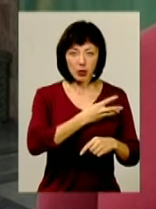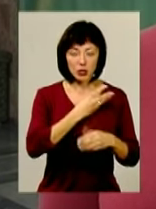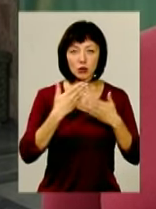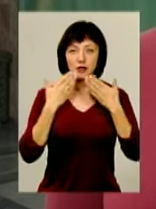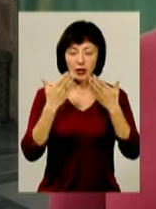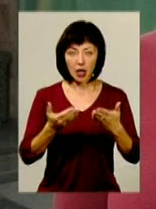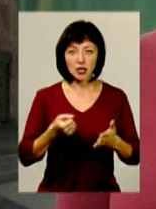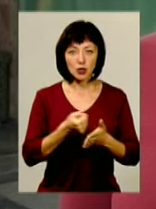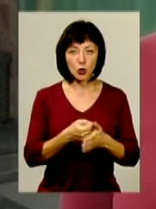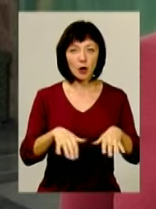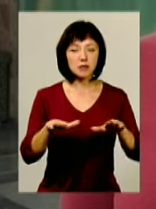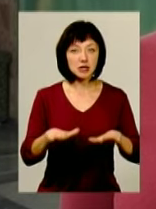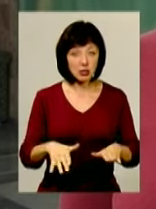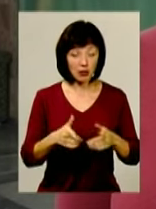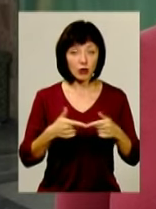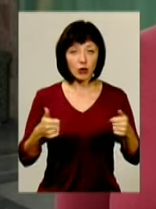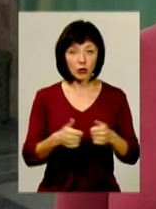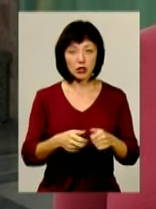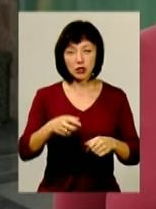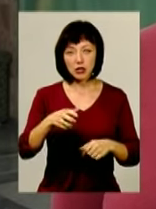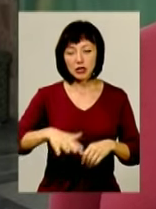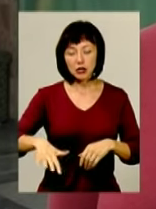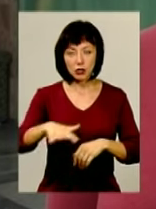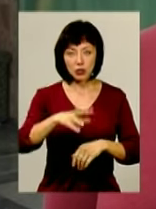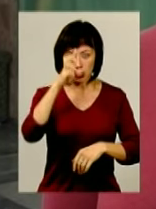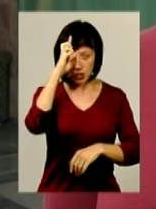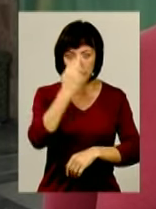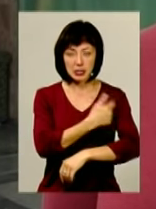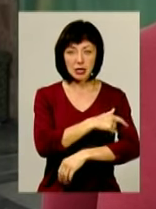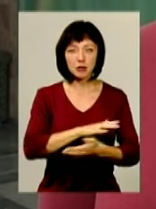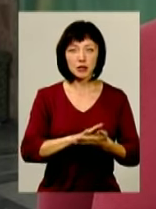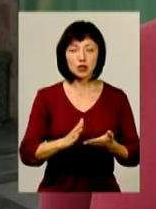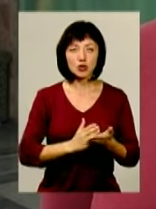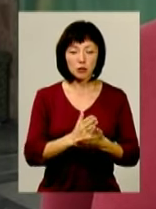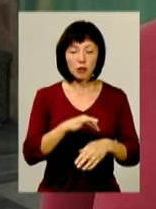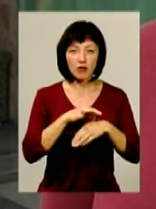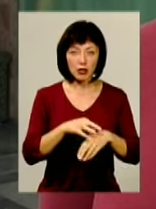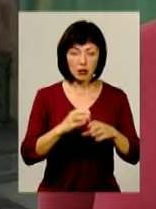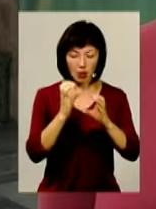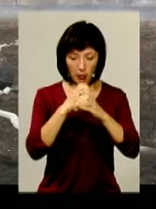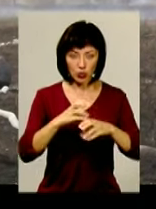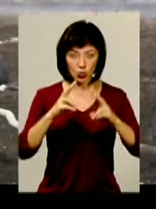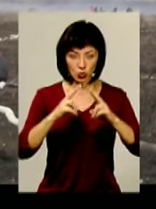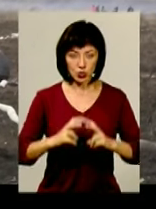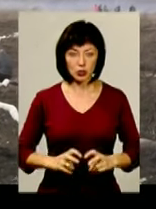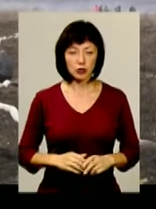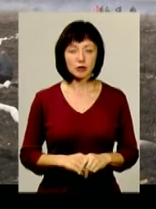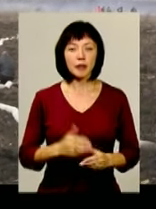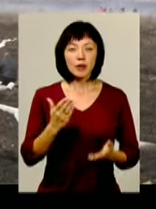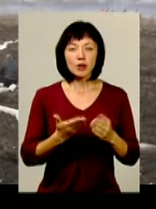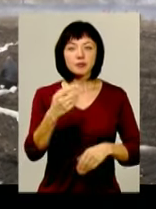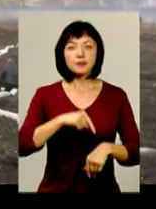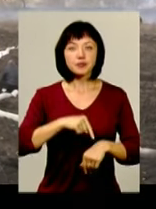до місцевих органів, територіальних органів Держсанепідслужби для проведення відповідних лабораторних досліджень. Якщо ж ви